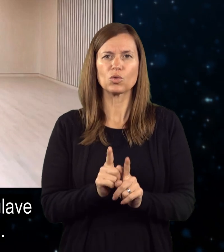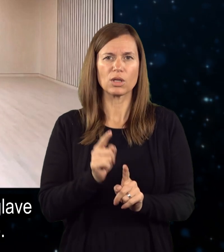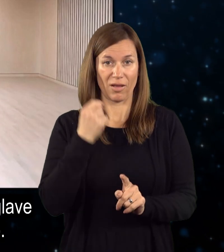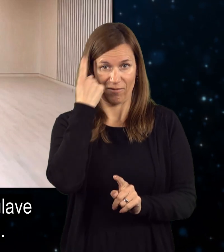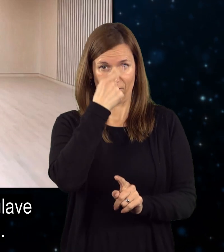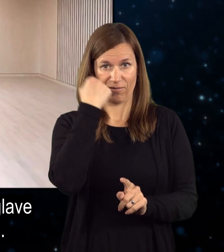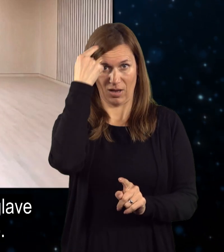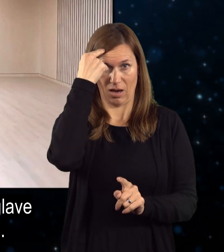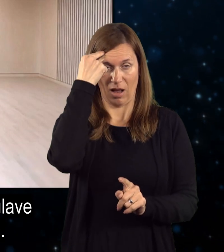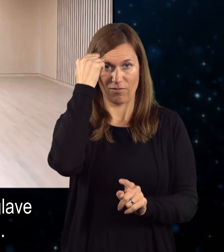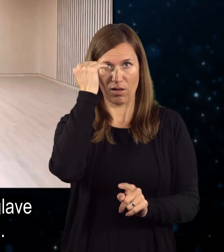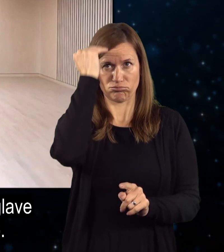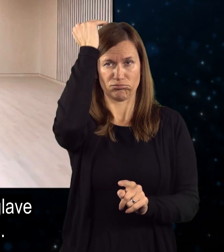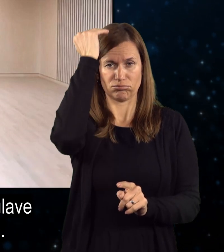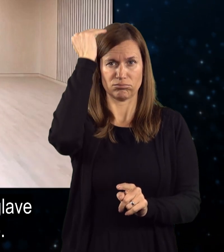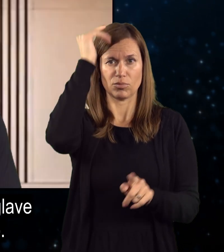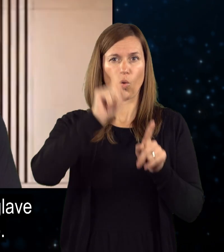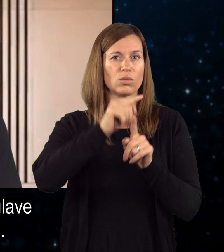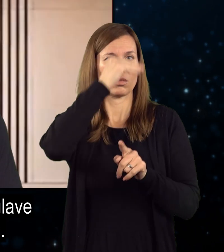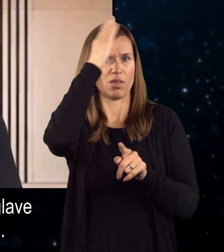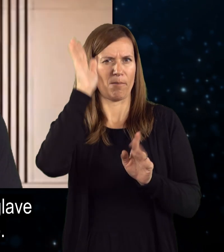vrh tvoje glave dviguje nebo.